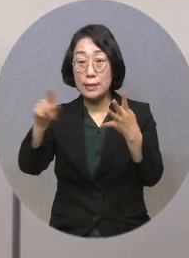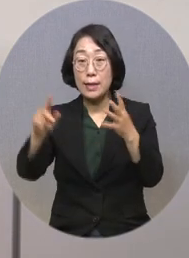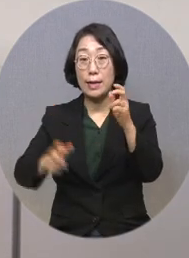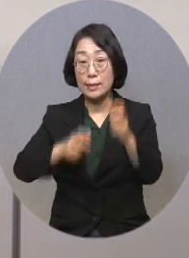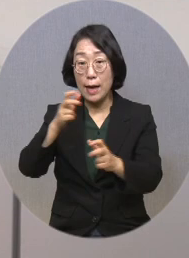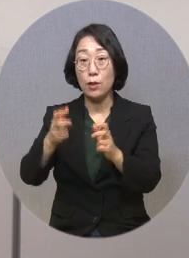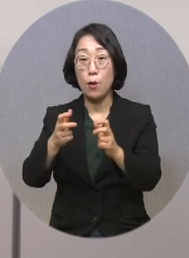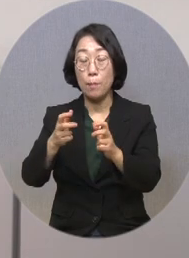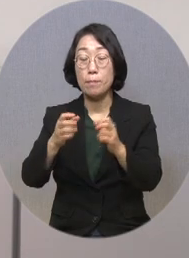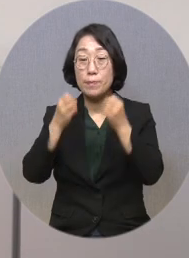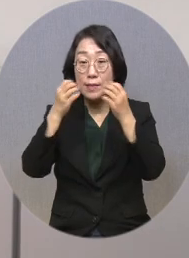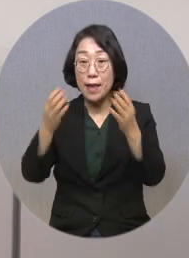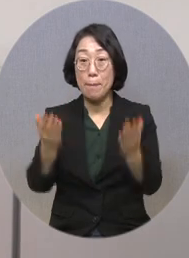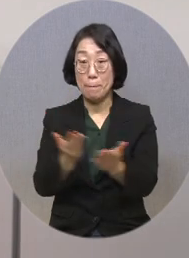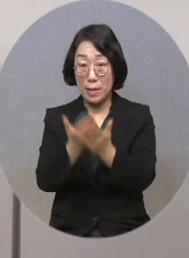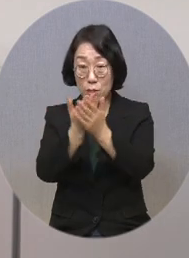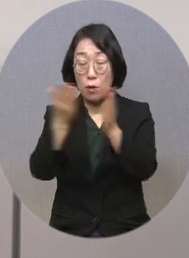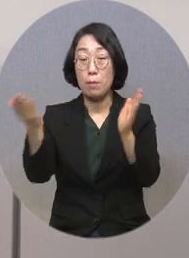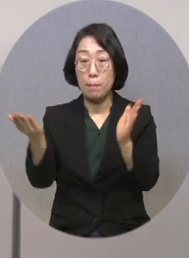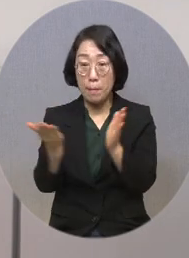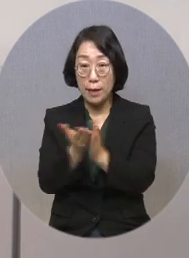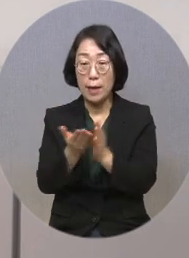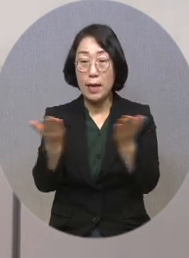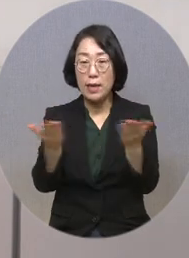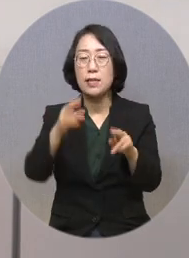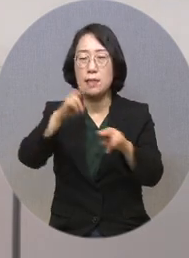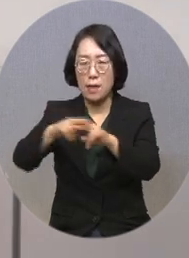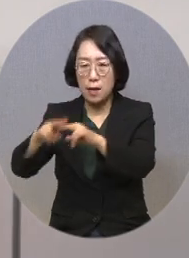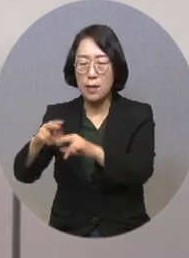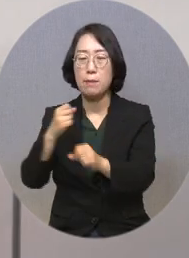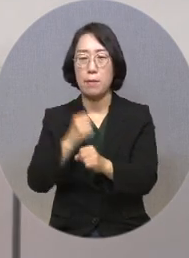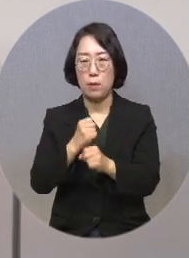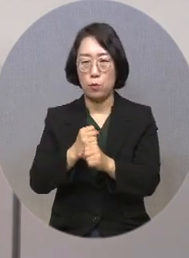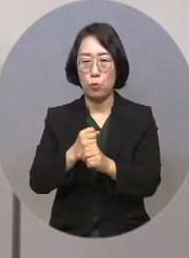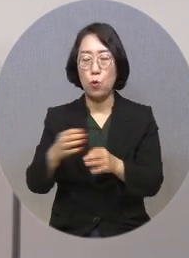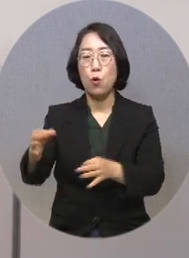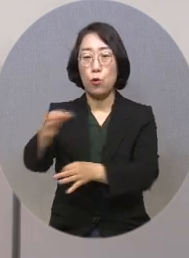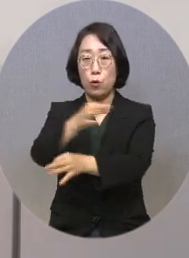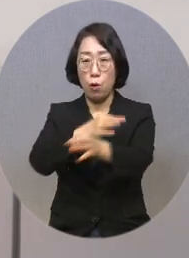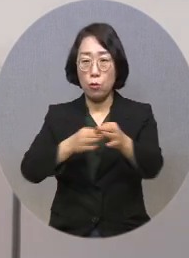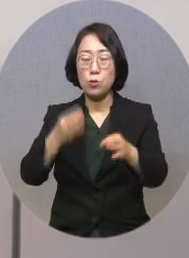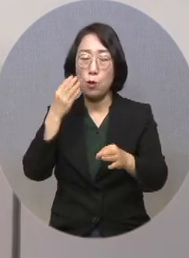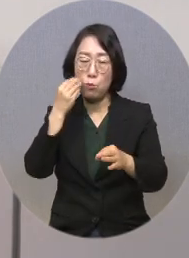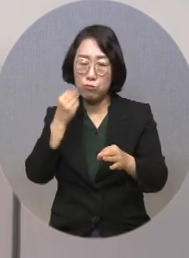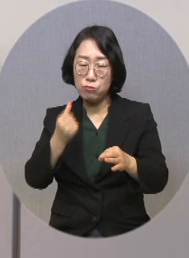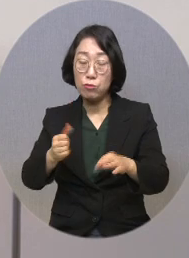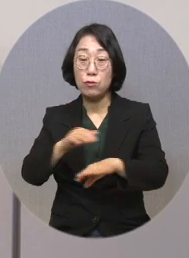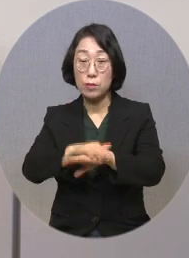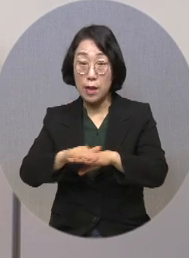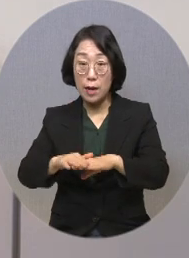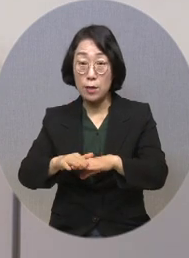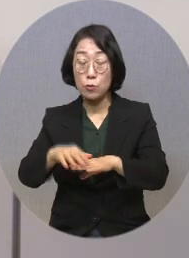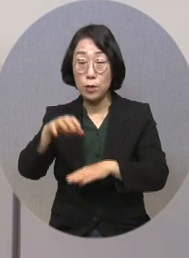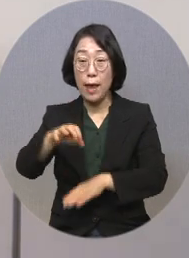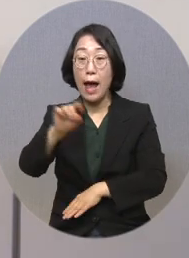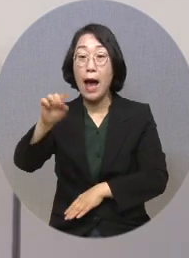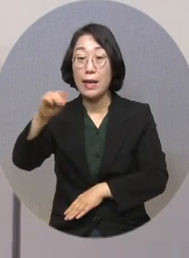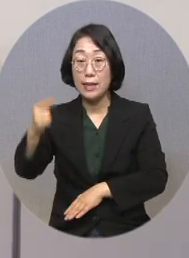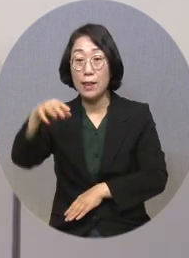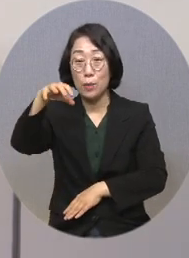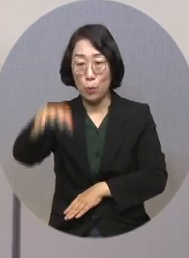걸맞는 산업지역과 일자리 창출 등 경제 활성화로 아산을